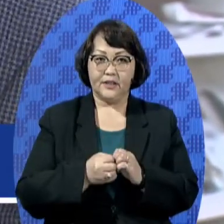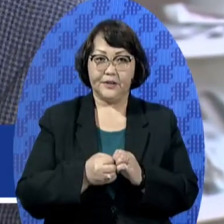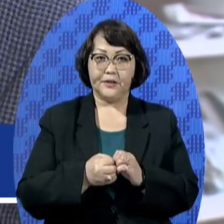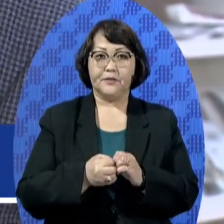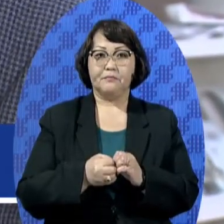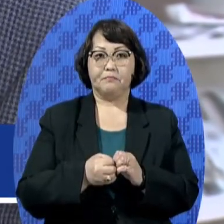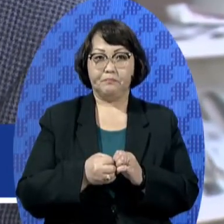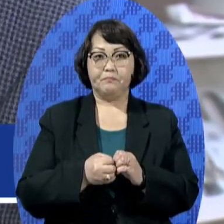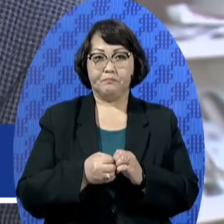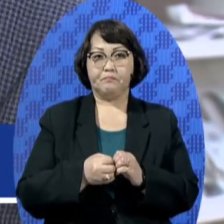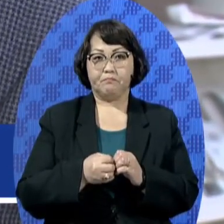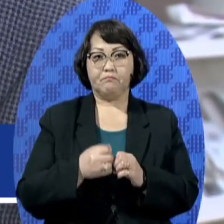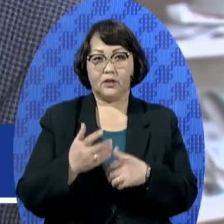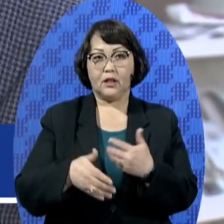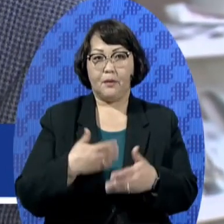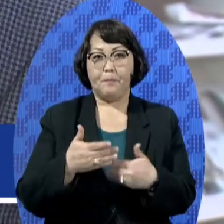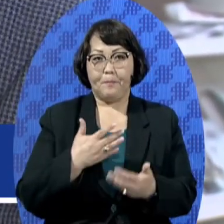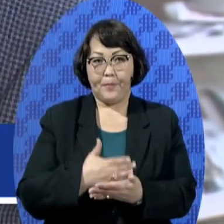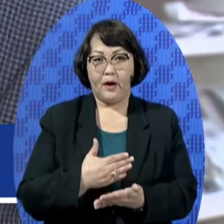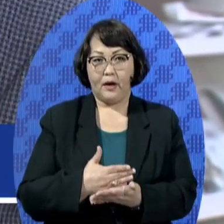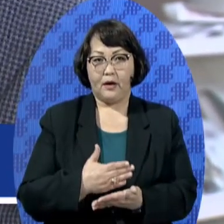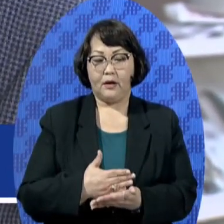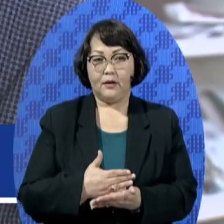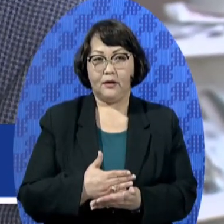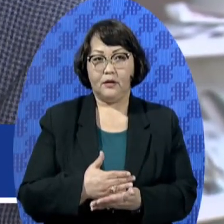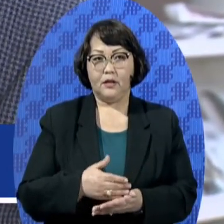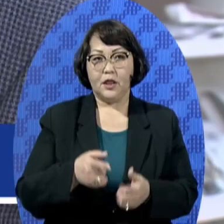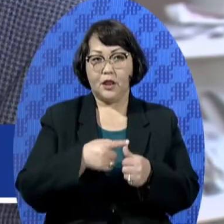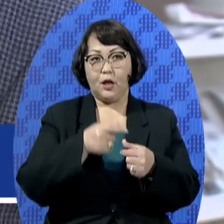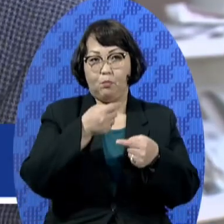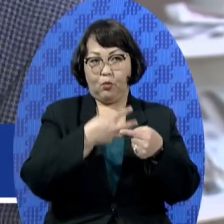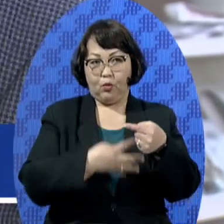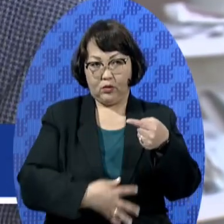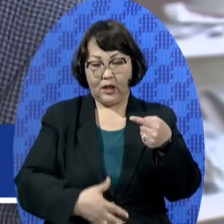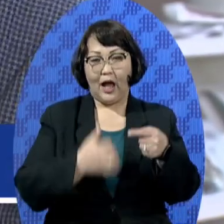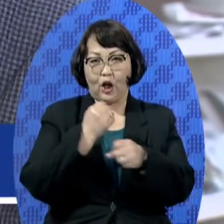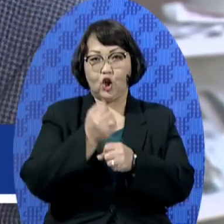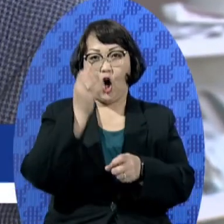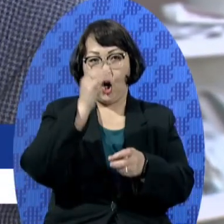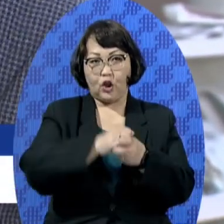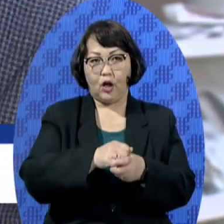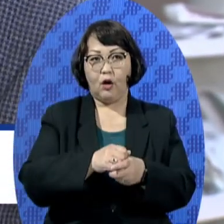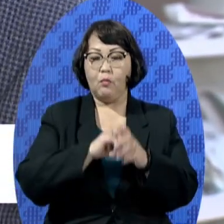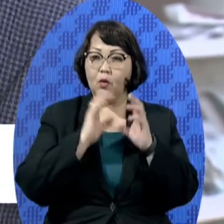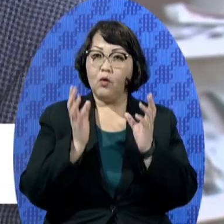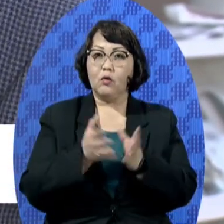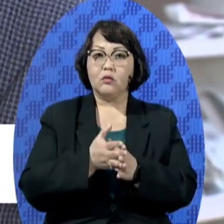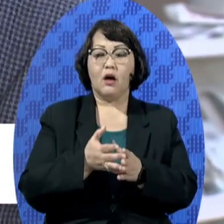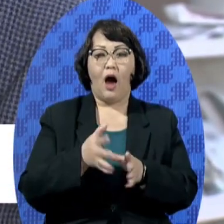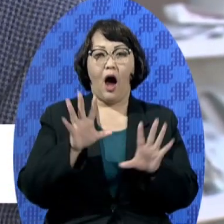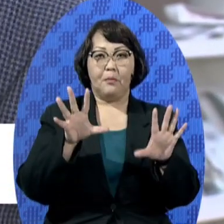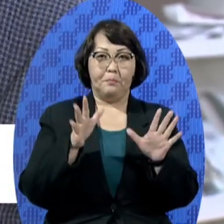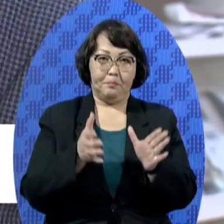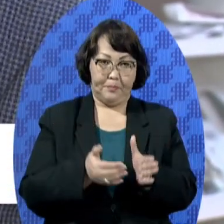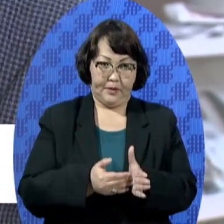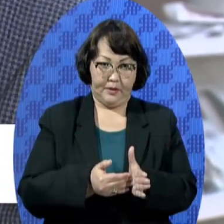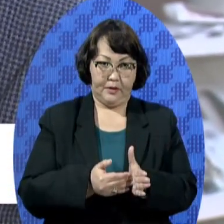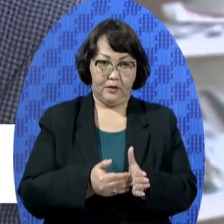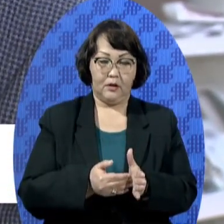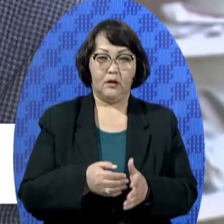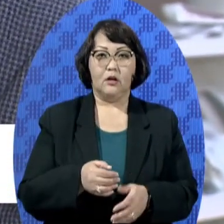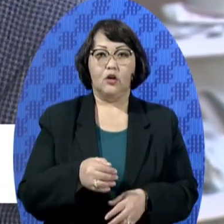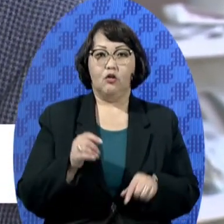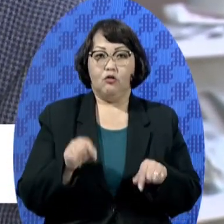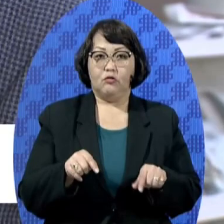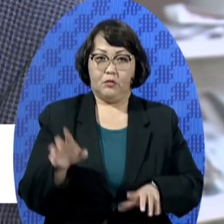дээрээ бол ажиллаж байна. Зүгээр бүртгэлтэй ажилчид ингээд нийтэх юм бол 100,000 гаруй байна. Энэ нь бол өнөөдрийн